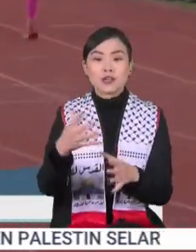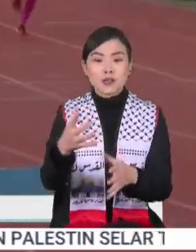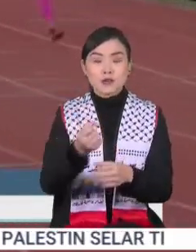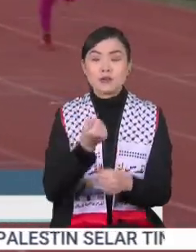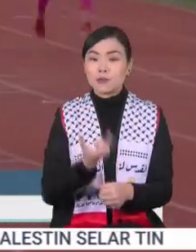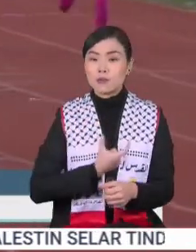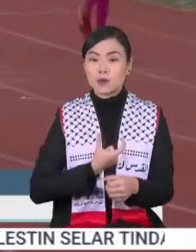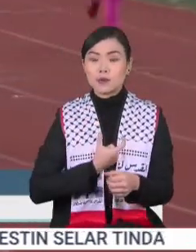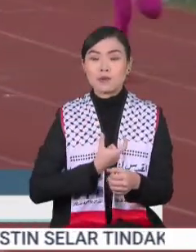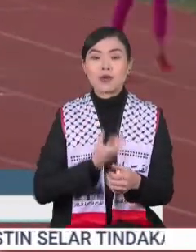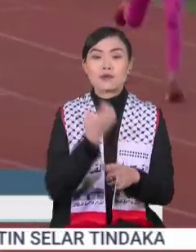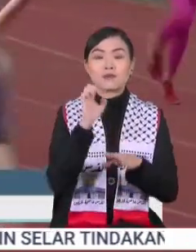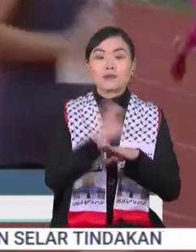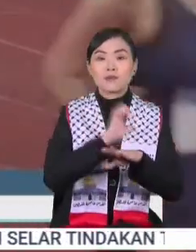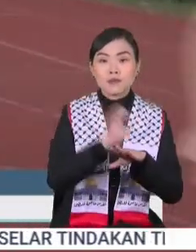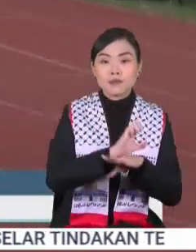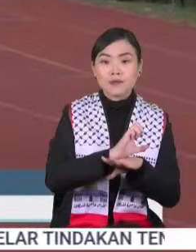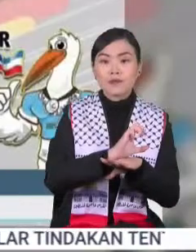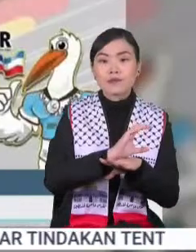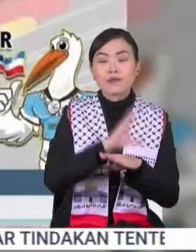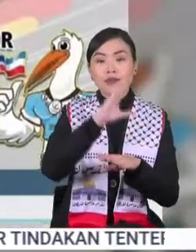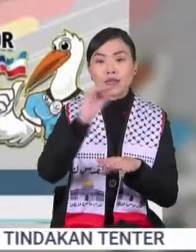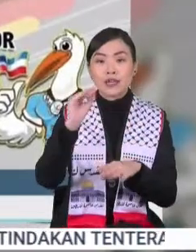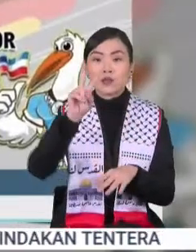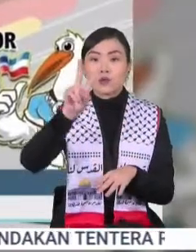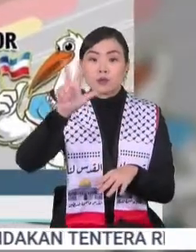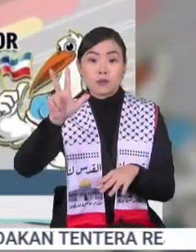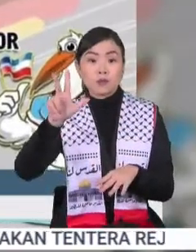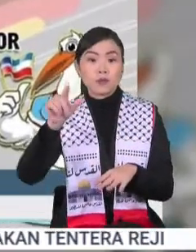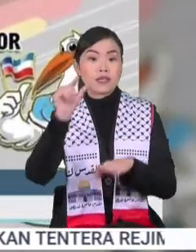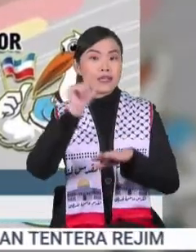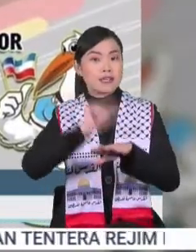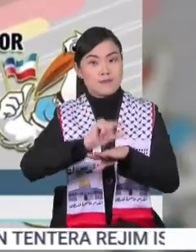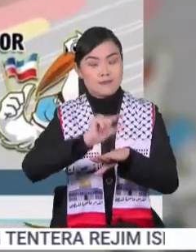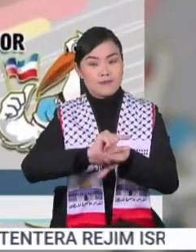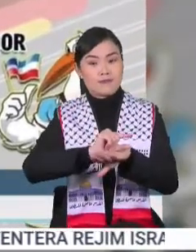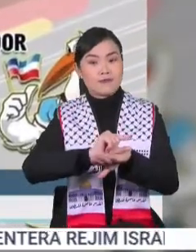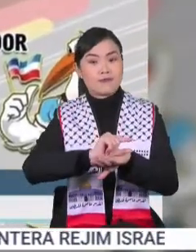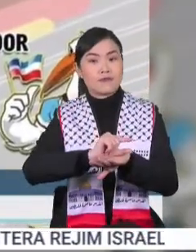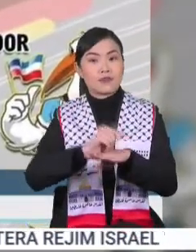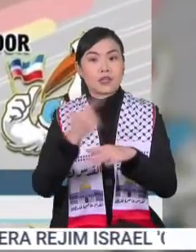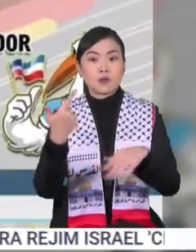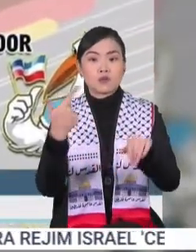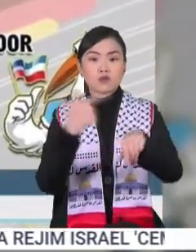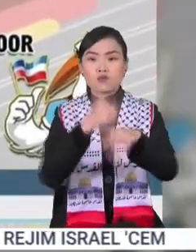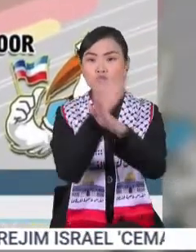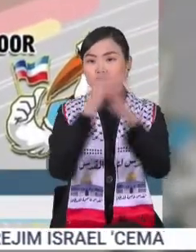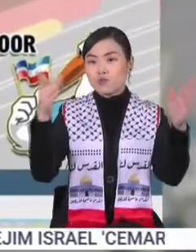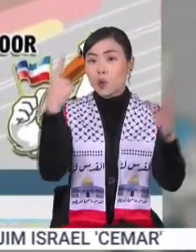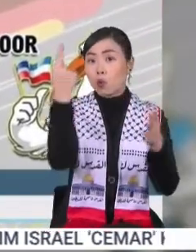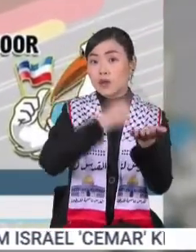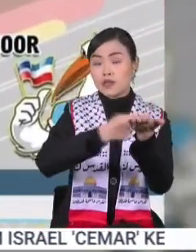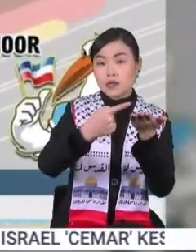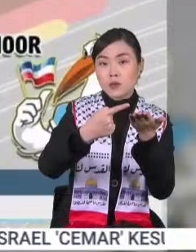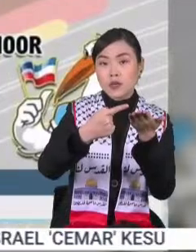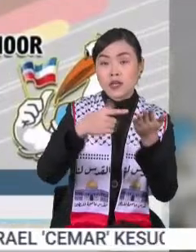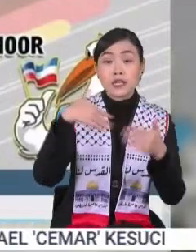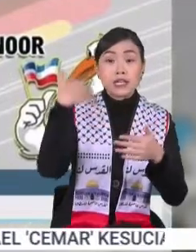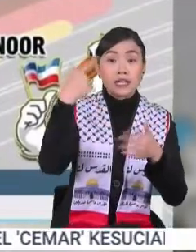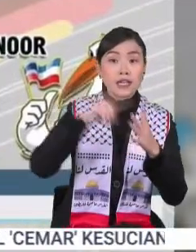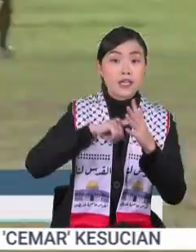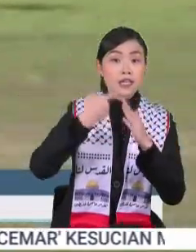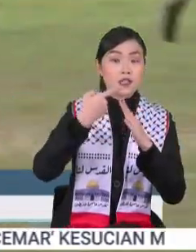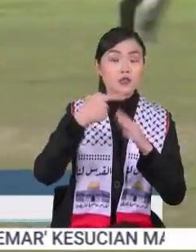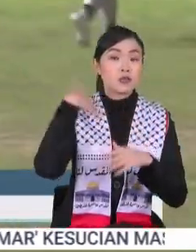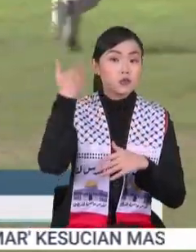26 perak dan 23 Gangsa Saga edisi ke10 berlangsung selama seminggu bermula esok hingga 22 disember